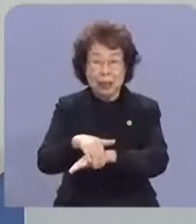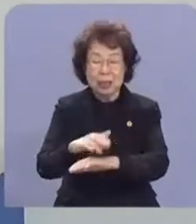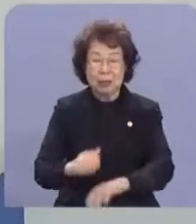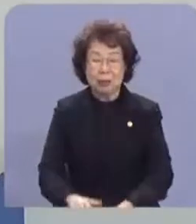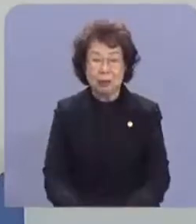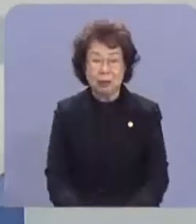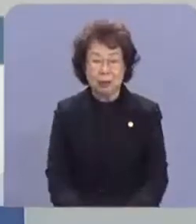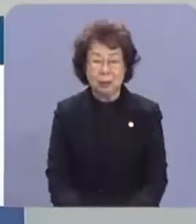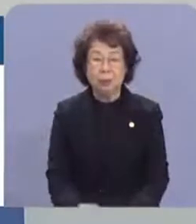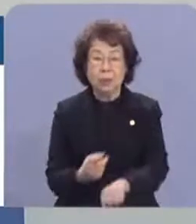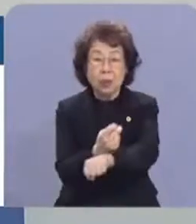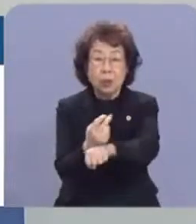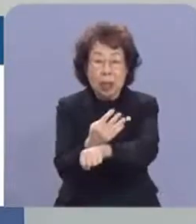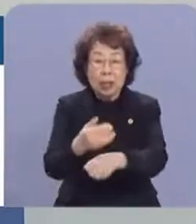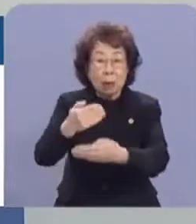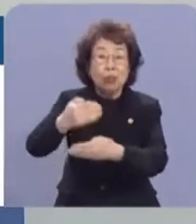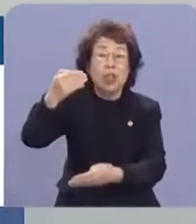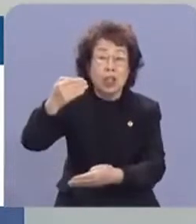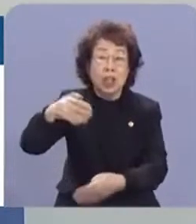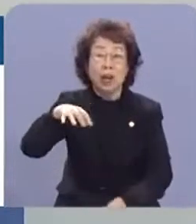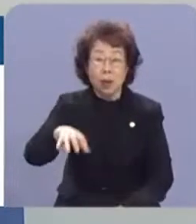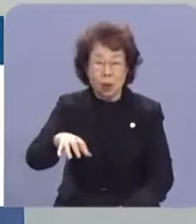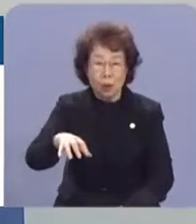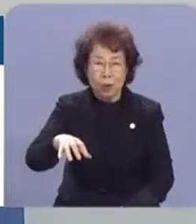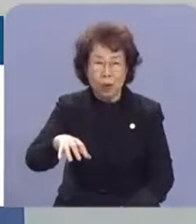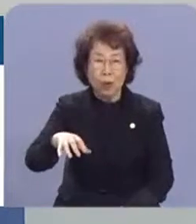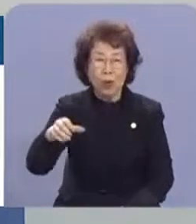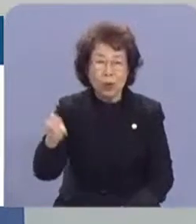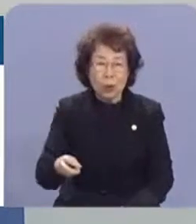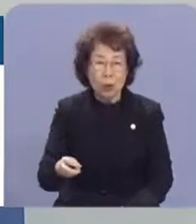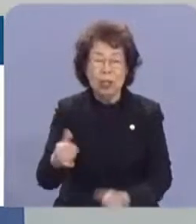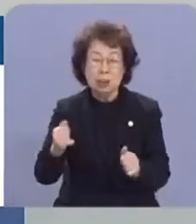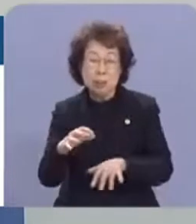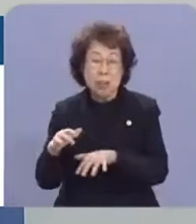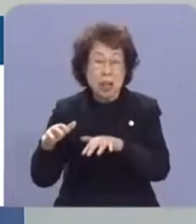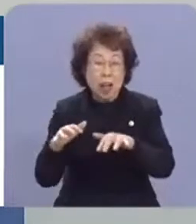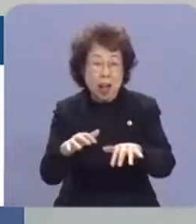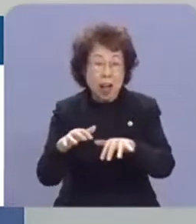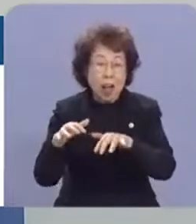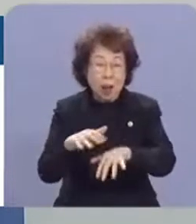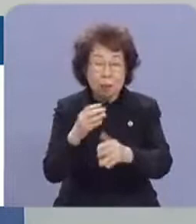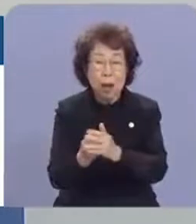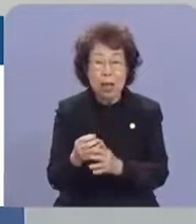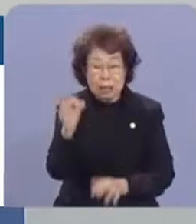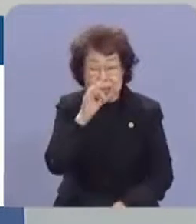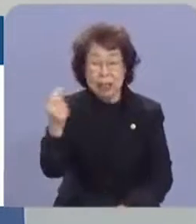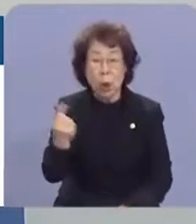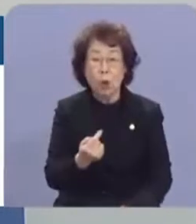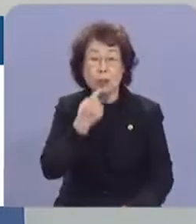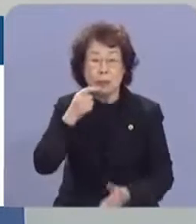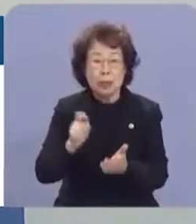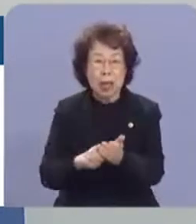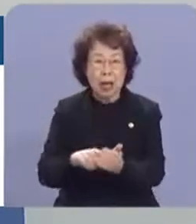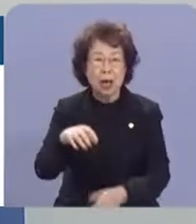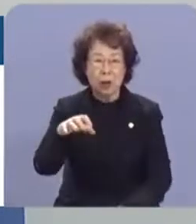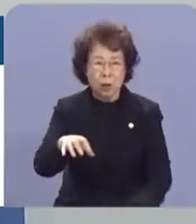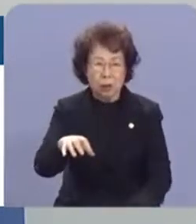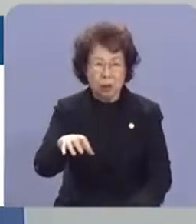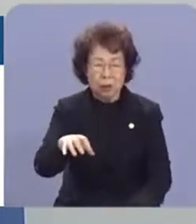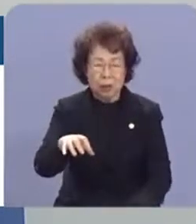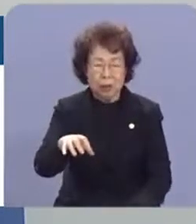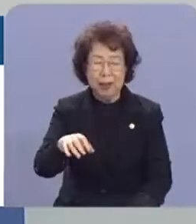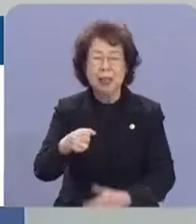24시간 문이 개방되어 있고 또 그리고 시민들이 굉장히 찾기가 용이한